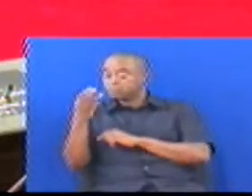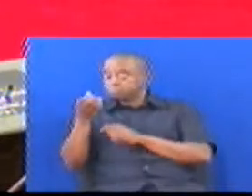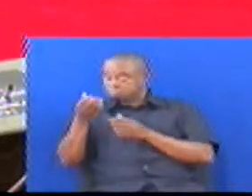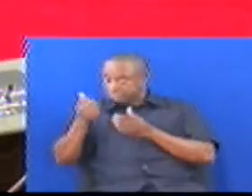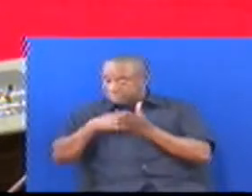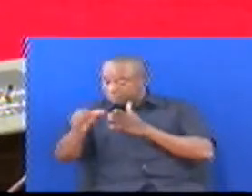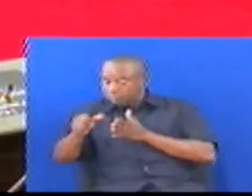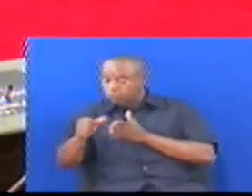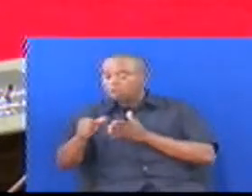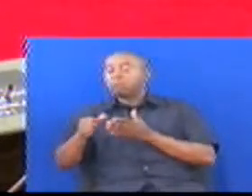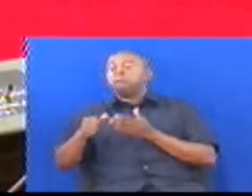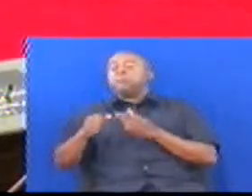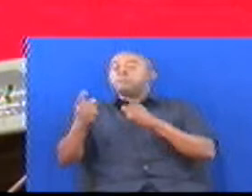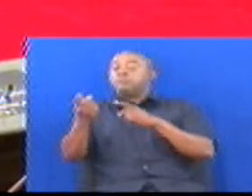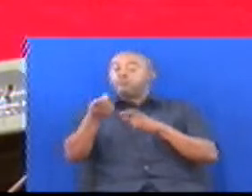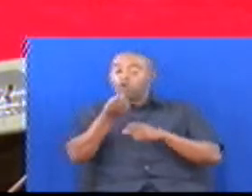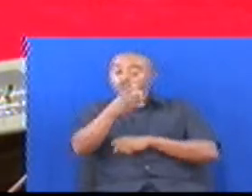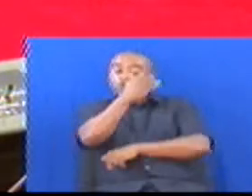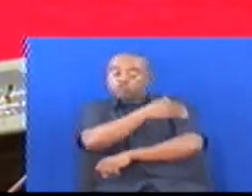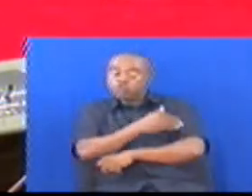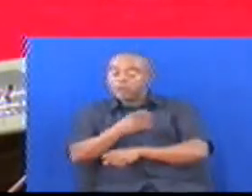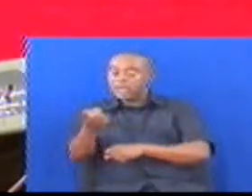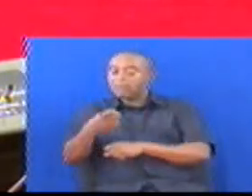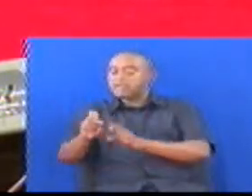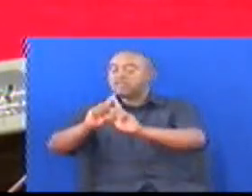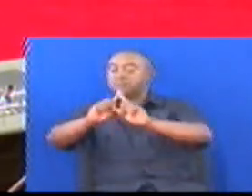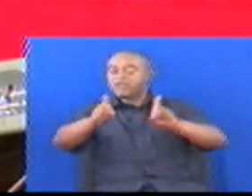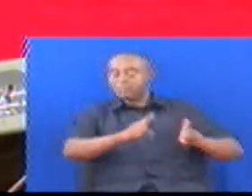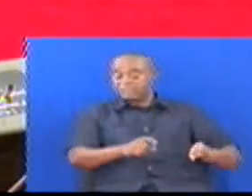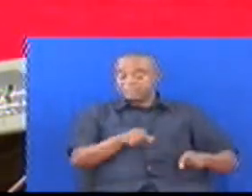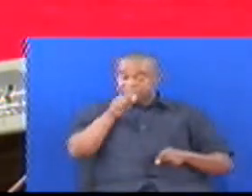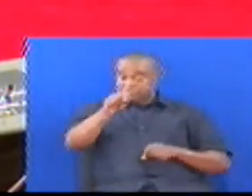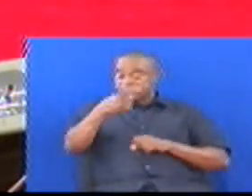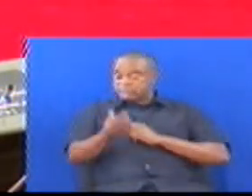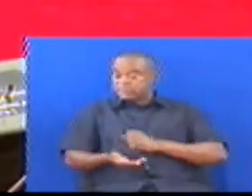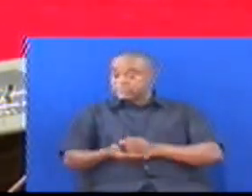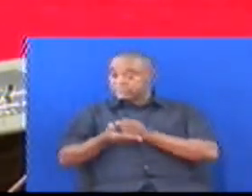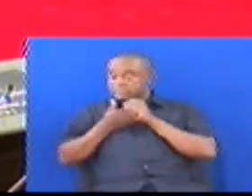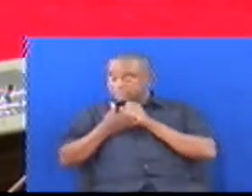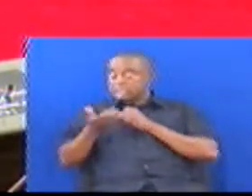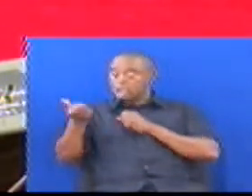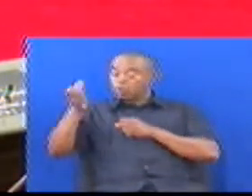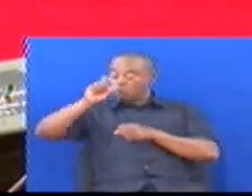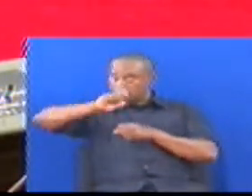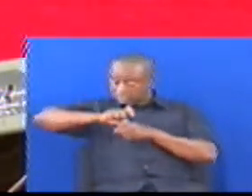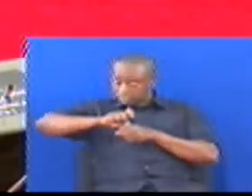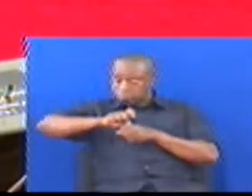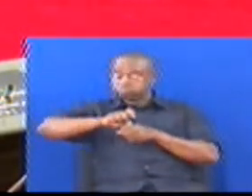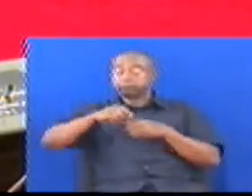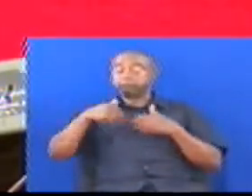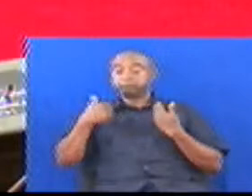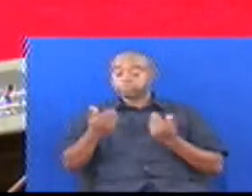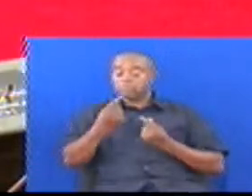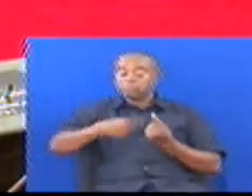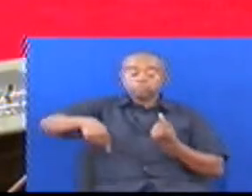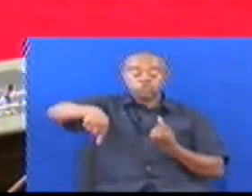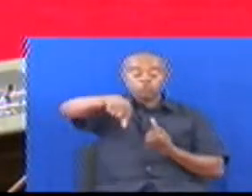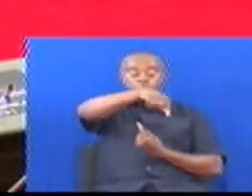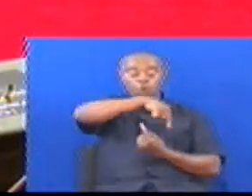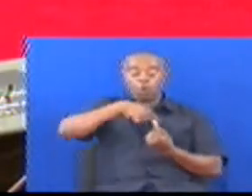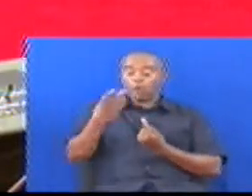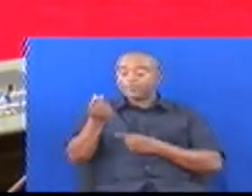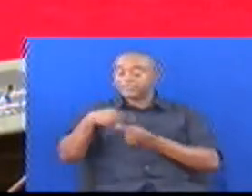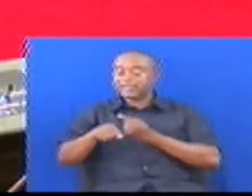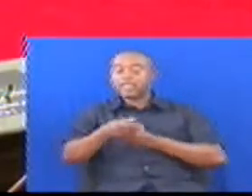huduma na madeni mengineyo. Ulipaji huu wa madai umesaidia kuongeza ukwasi na hivyo kuongeza mzunguko wa fedha